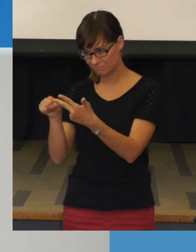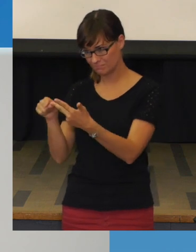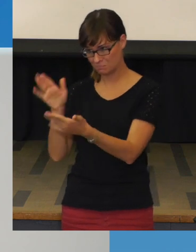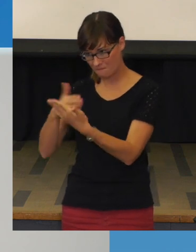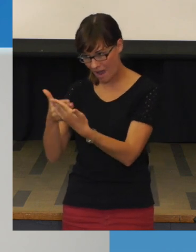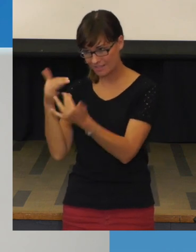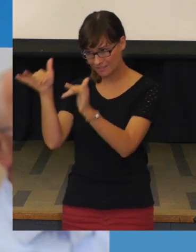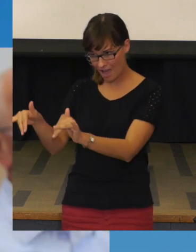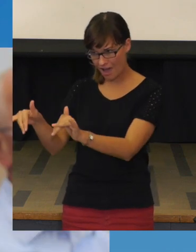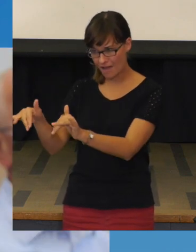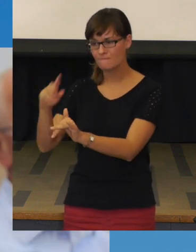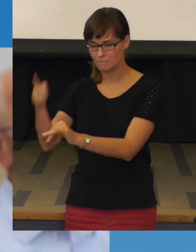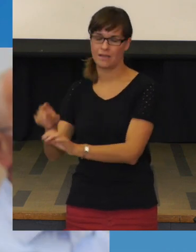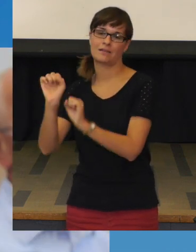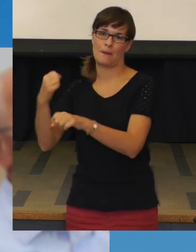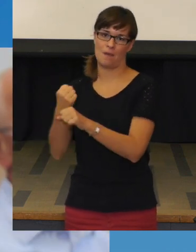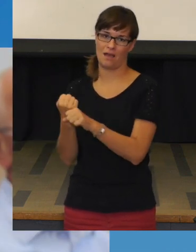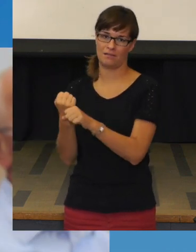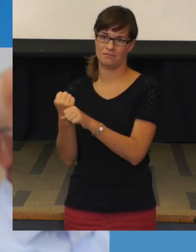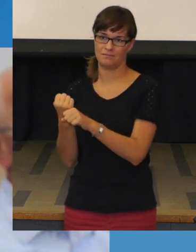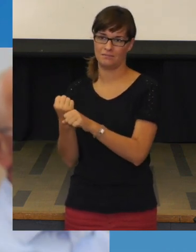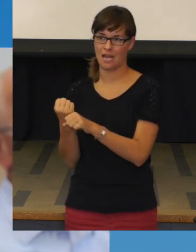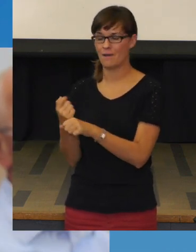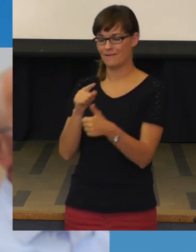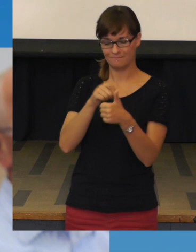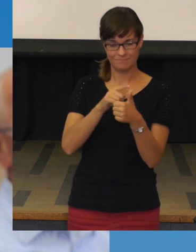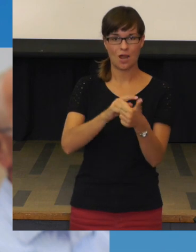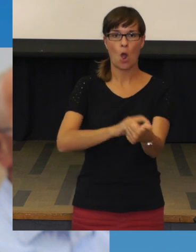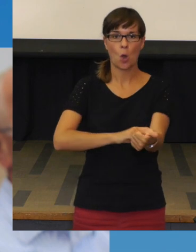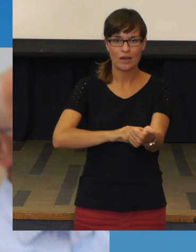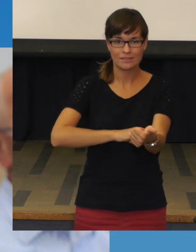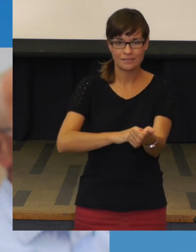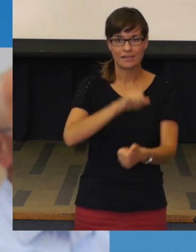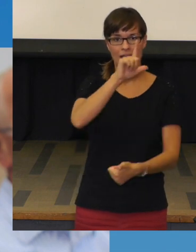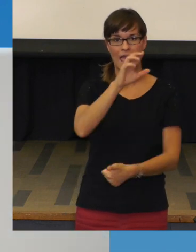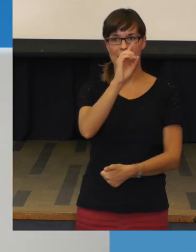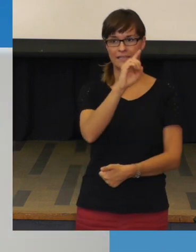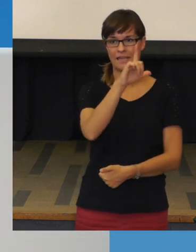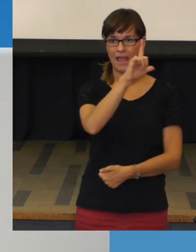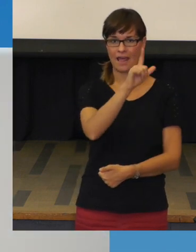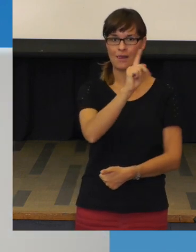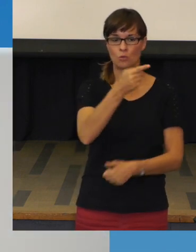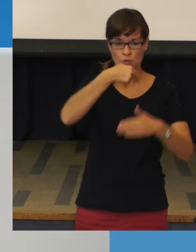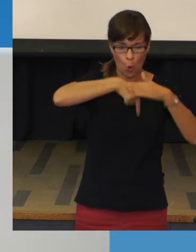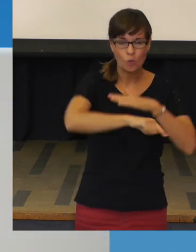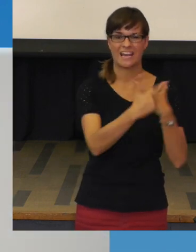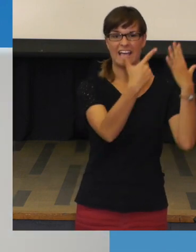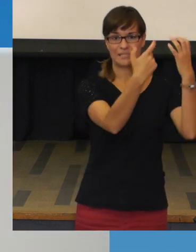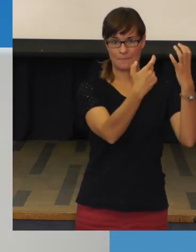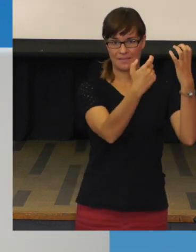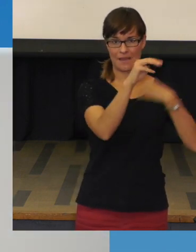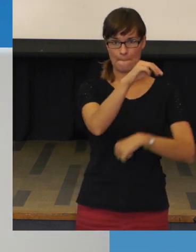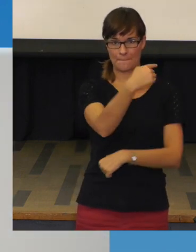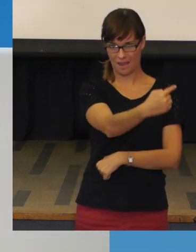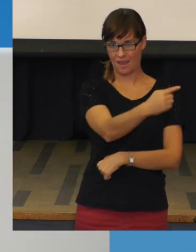konventionellen Maßnahmen. Wie Herr Dr. Wicke schon sagte, das LDL muss unter 70 sein, 70 Milligramm pro Deziliter. Und solange das nicht erzielt ist, würde ich